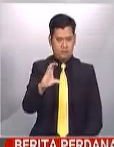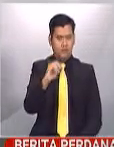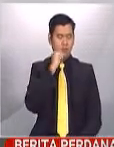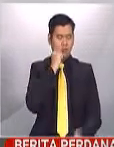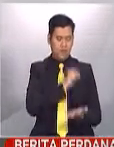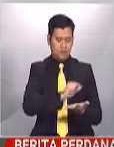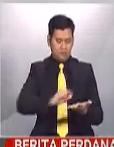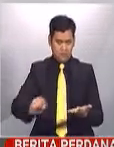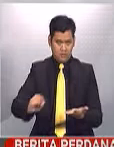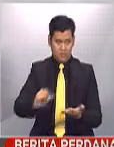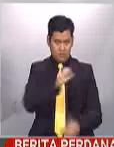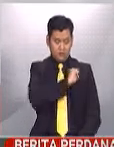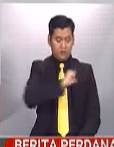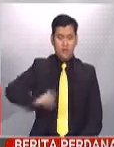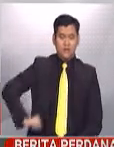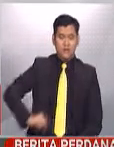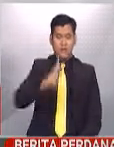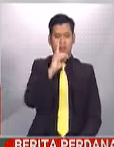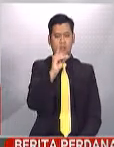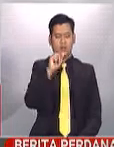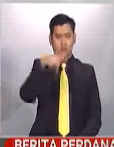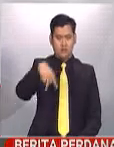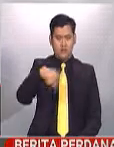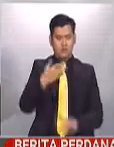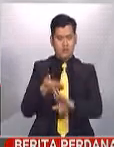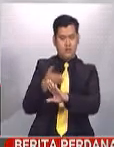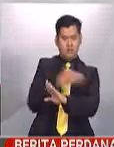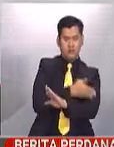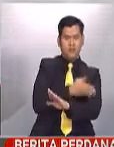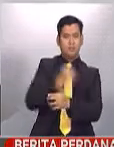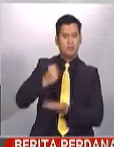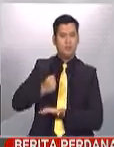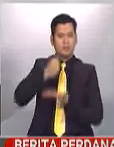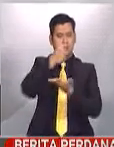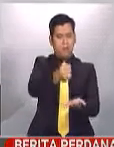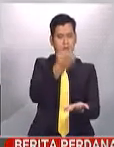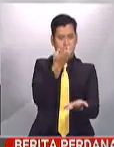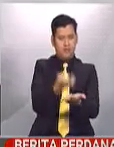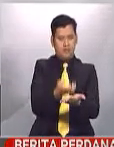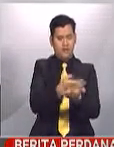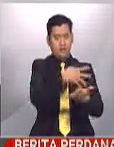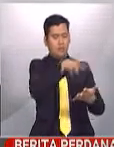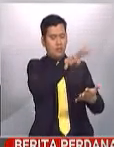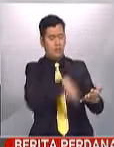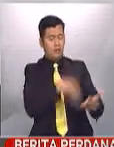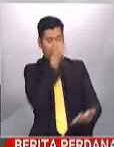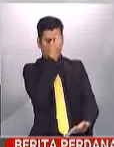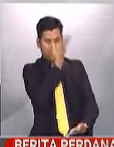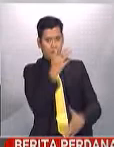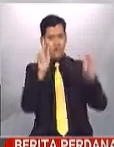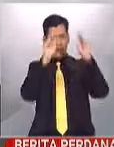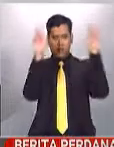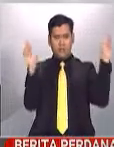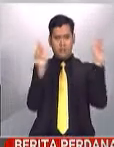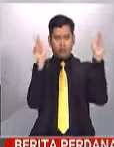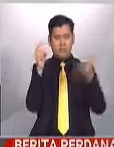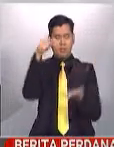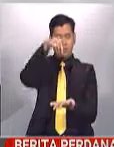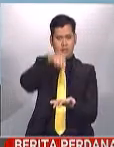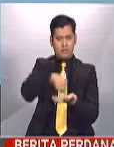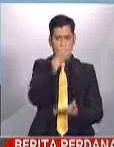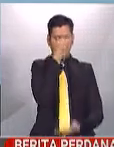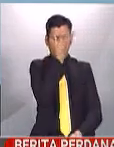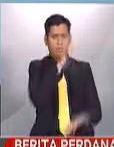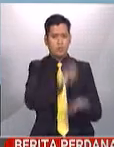Eng dalam kenyataannya berkata, sebelum ini pakej rangsangan ekonomi dijadual diumumkan Khamis ini. Menurut kenyataan itu